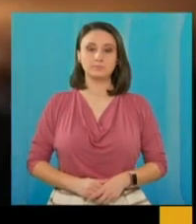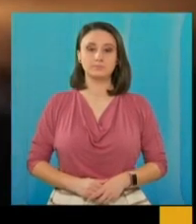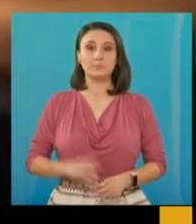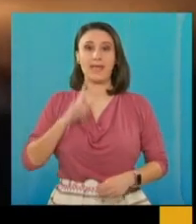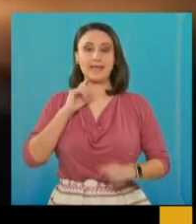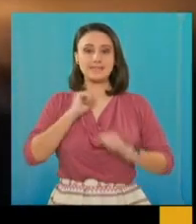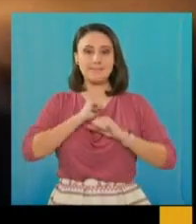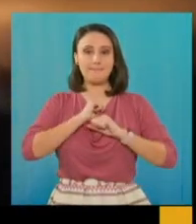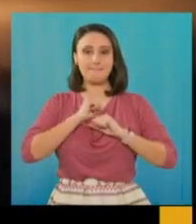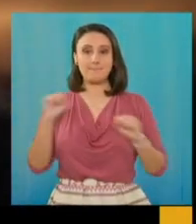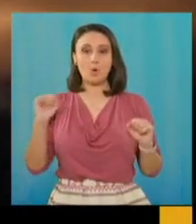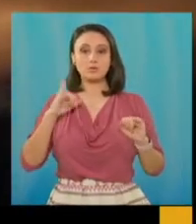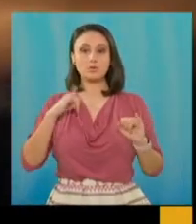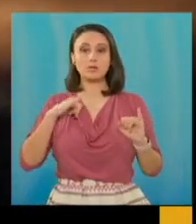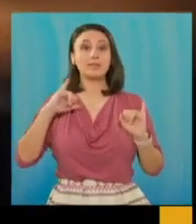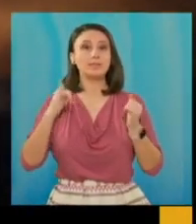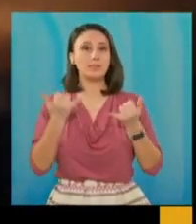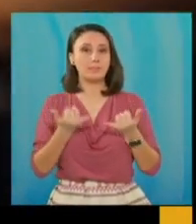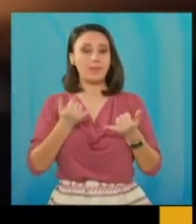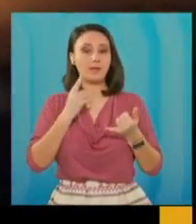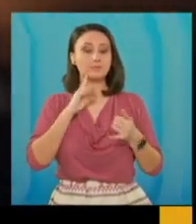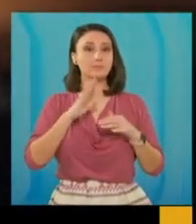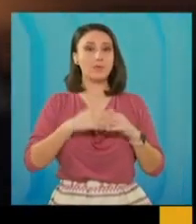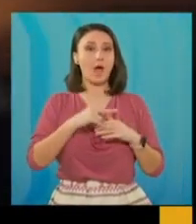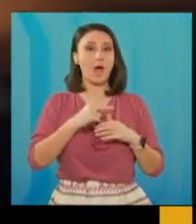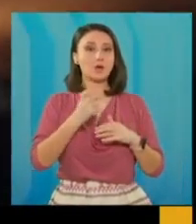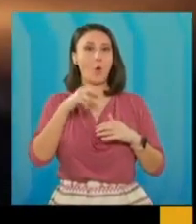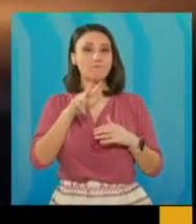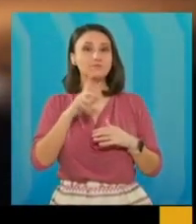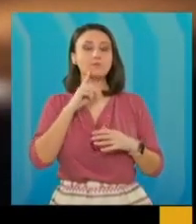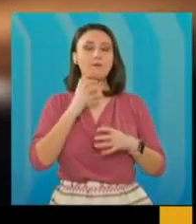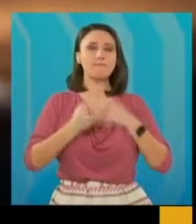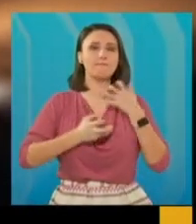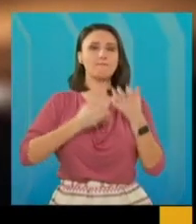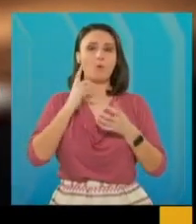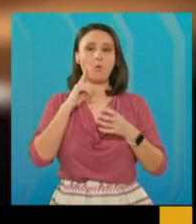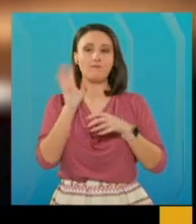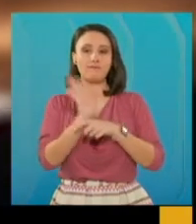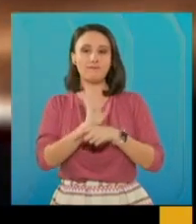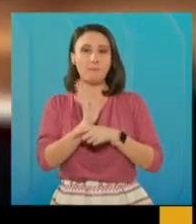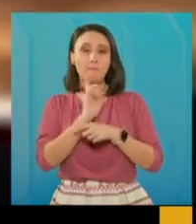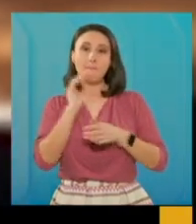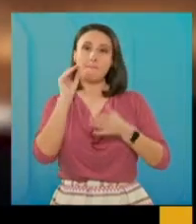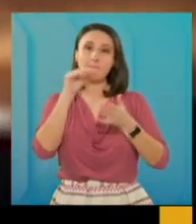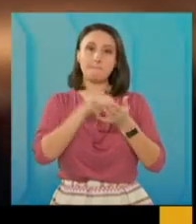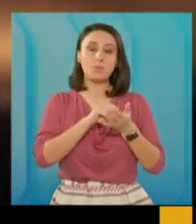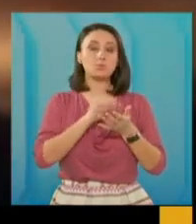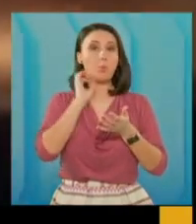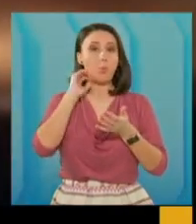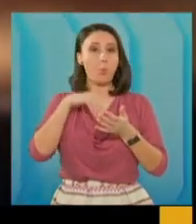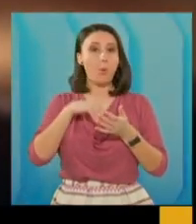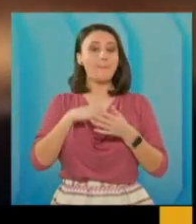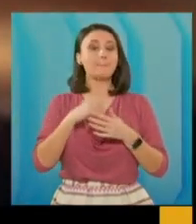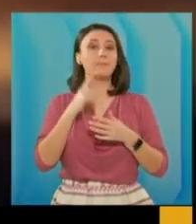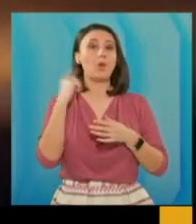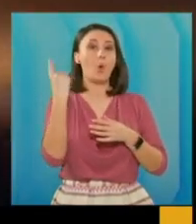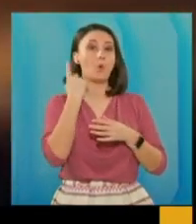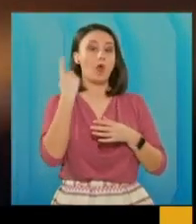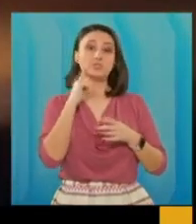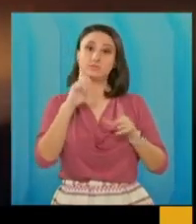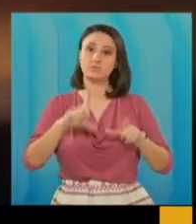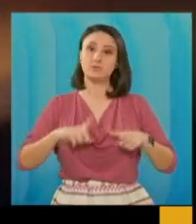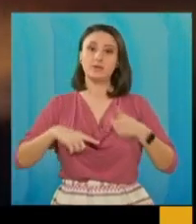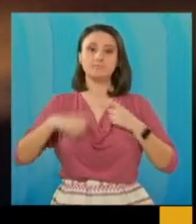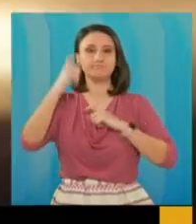Explozia a avut loc în Balaclia din regiunea Harkov. Incendiul a fost filmat și postat de locuitorii orașului care trăiesc clipe de groază